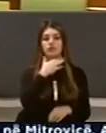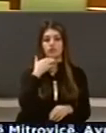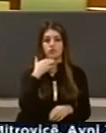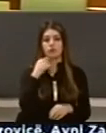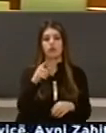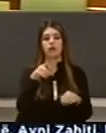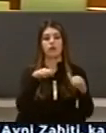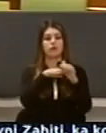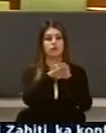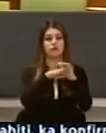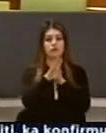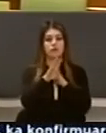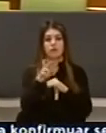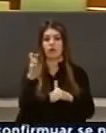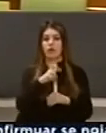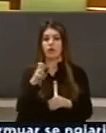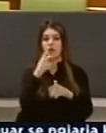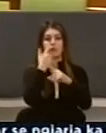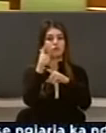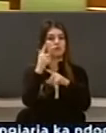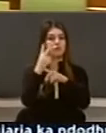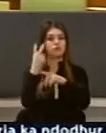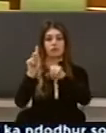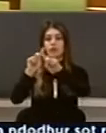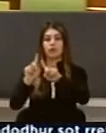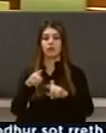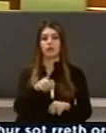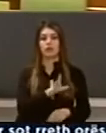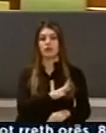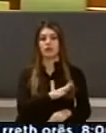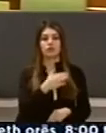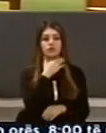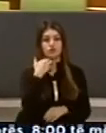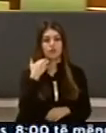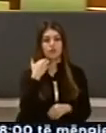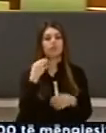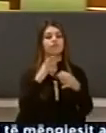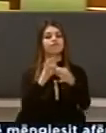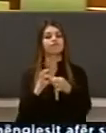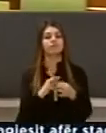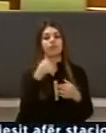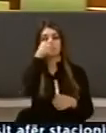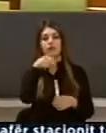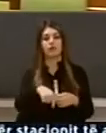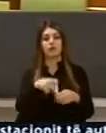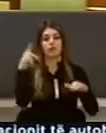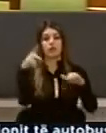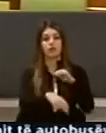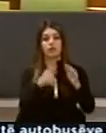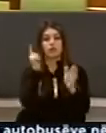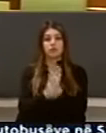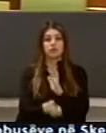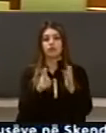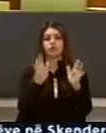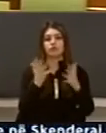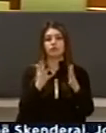lidhet me zhvillime të shumta, të cilat kanë pasur ndikim në jetën e qytetarëve dhe si tillë migrimi nuk mund të ndalet as se me